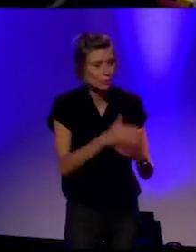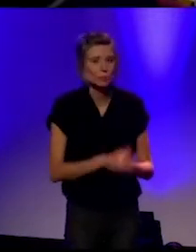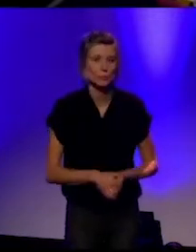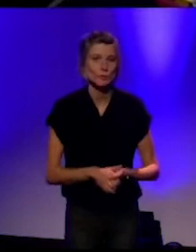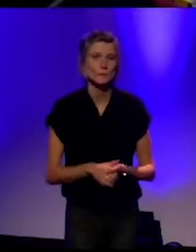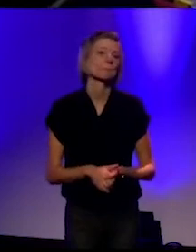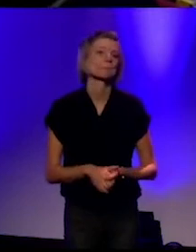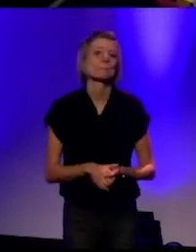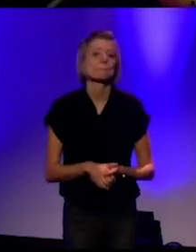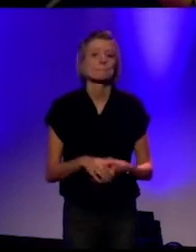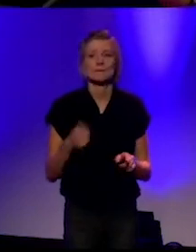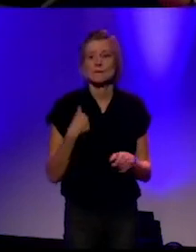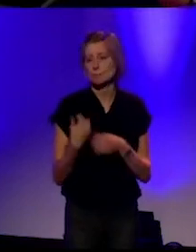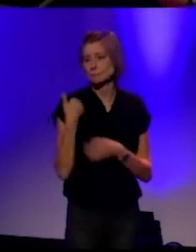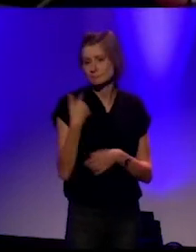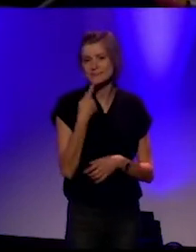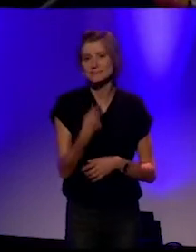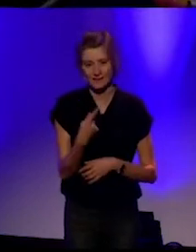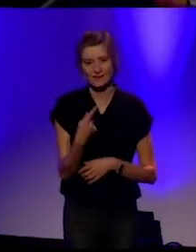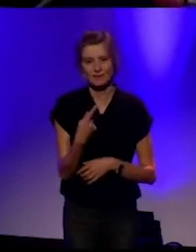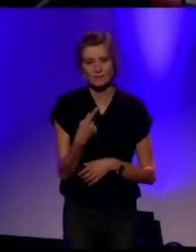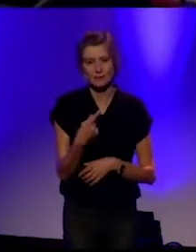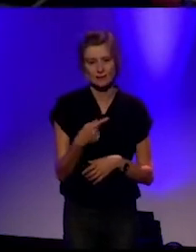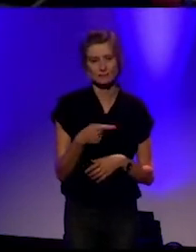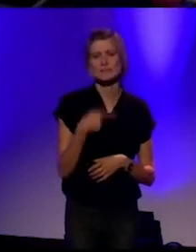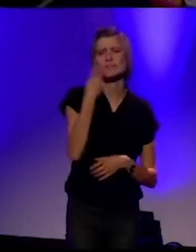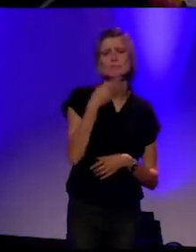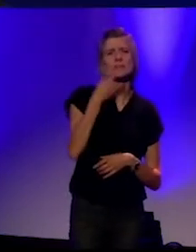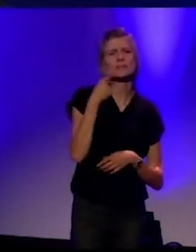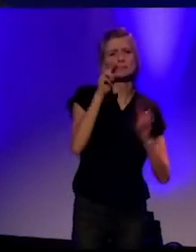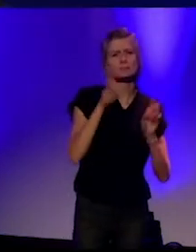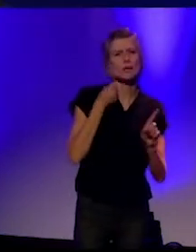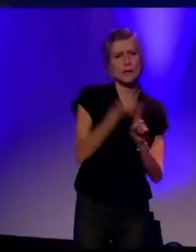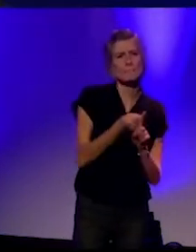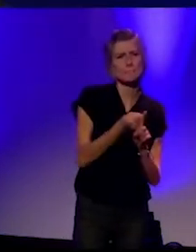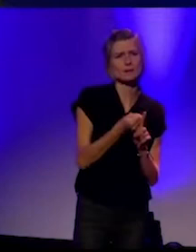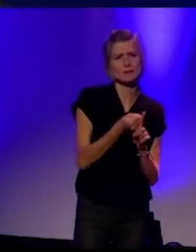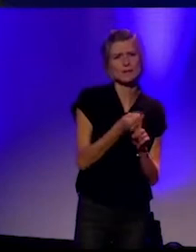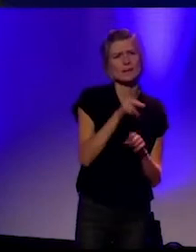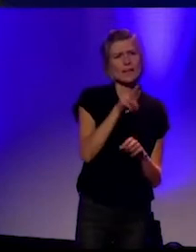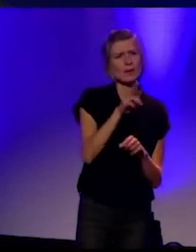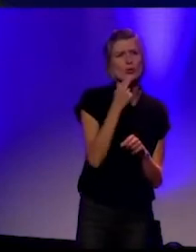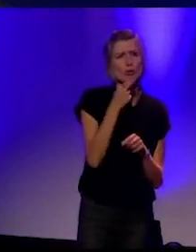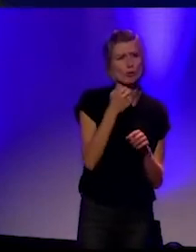de bijdrage van deze universiteit bij het begin van mijn speech over impact, over KU Leuven Engage.